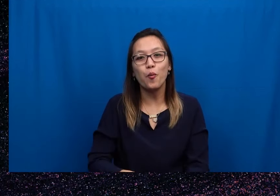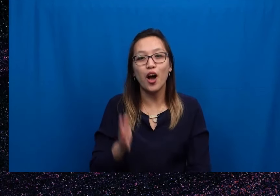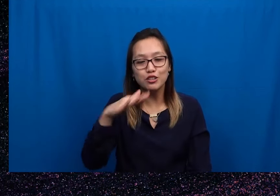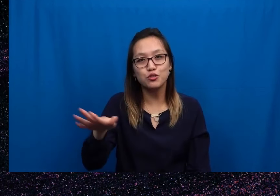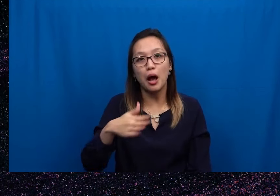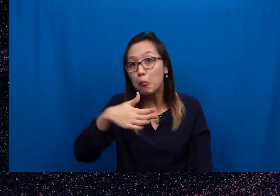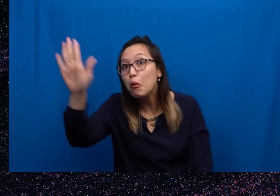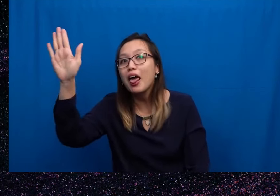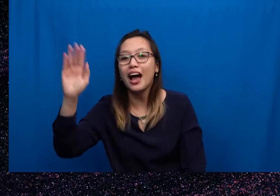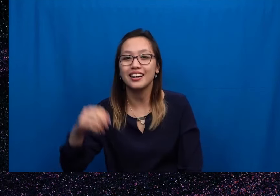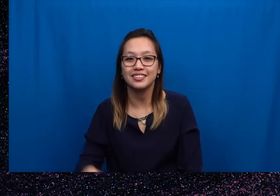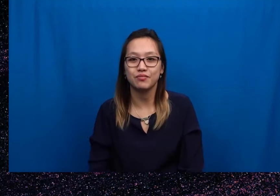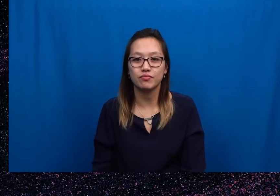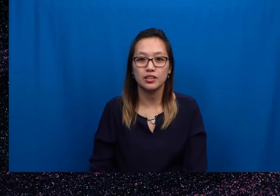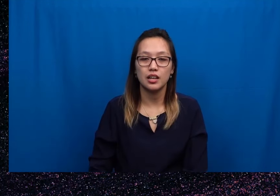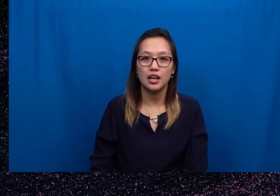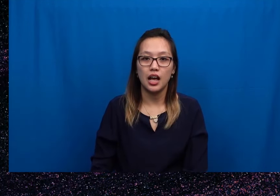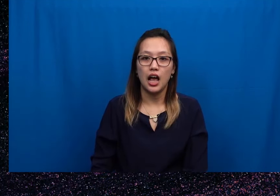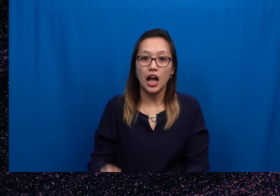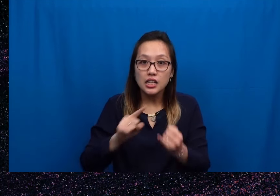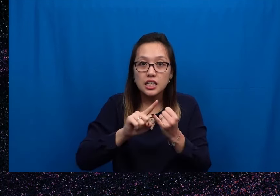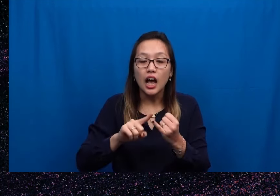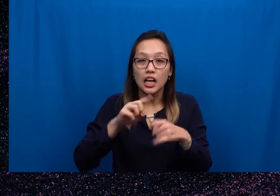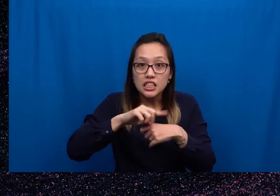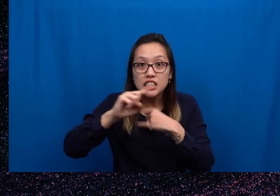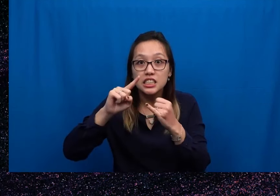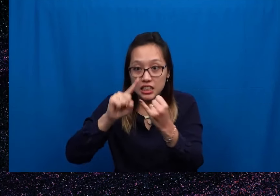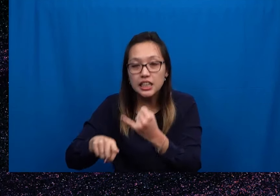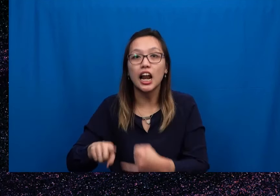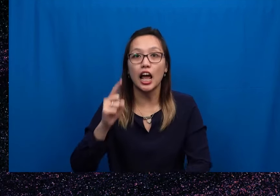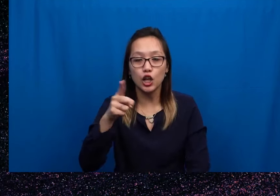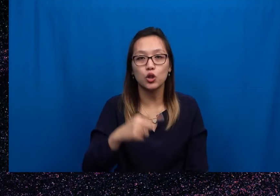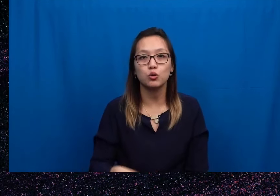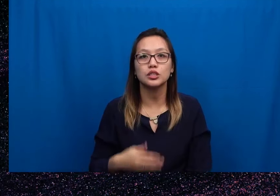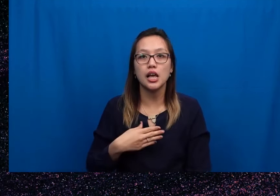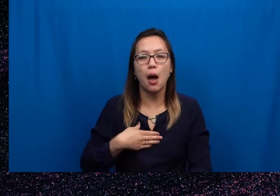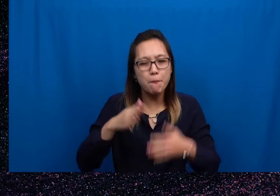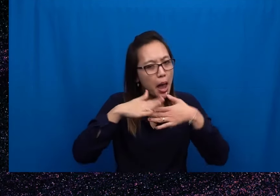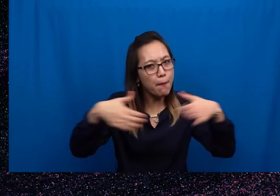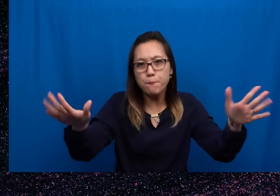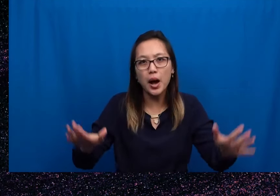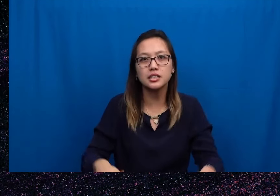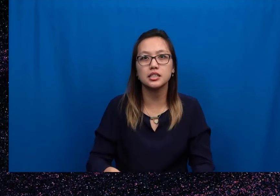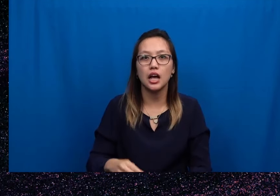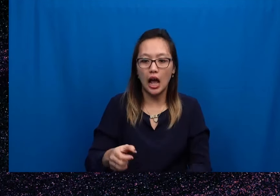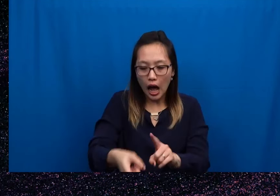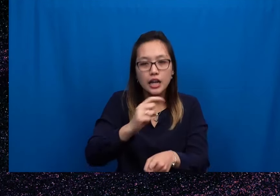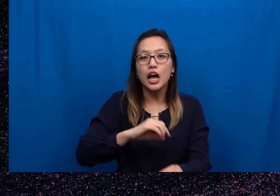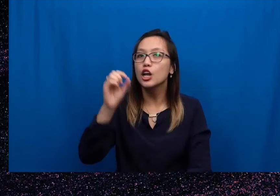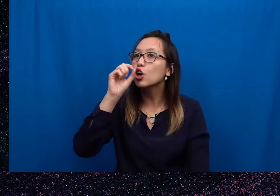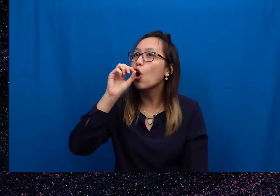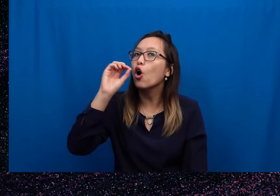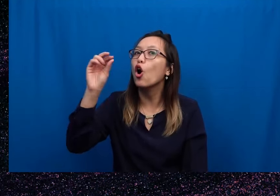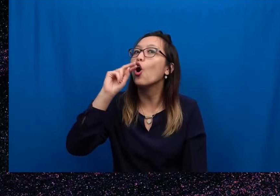saya bebas dari kecanduan rokok. Saya bebas dari semua cengkraman